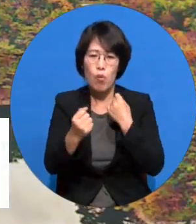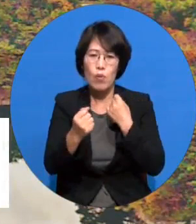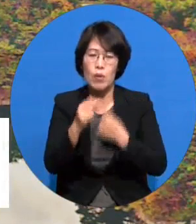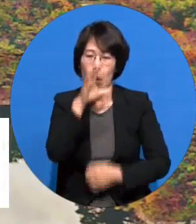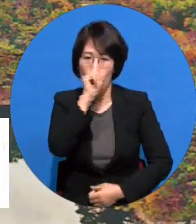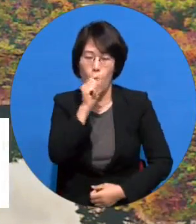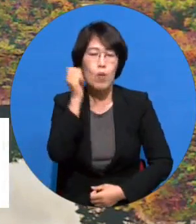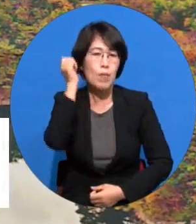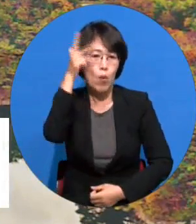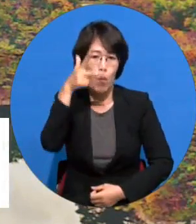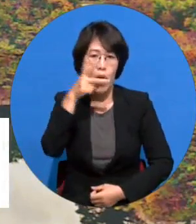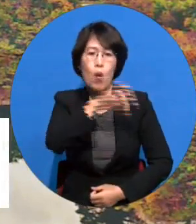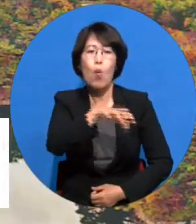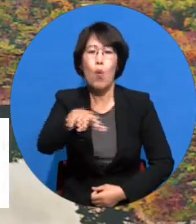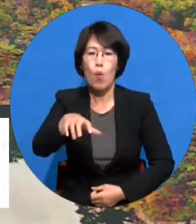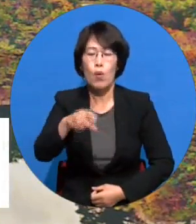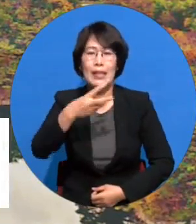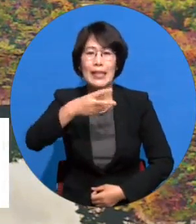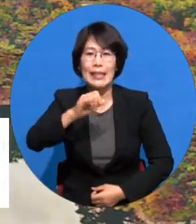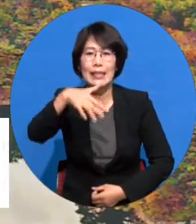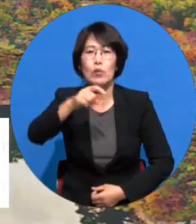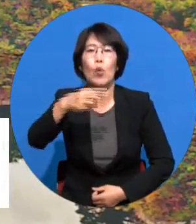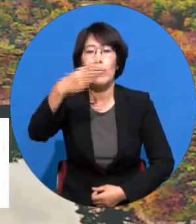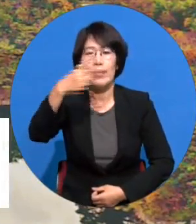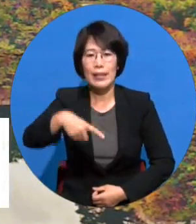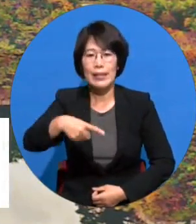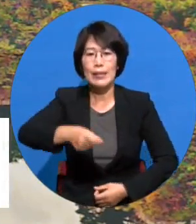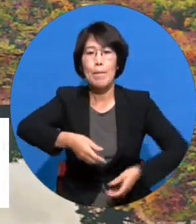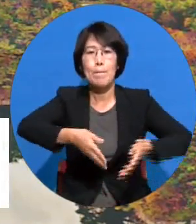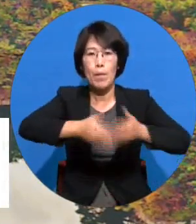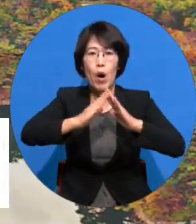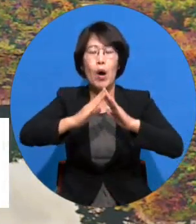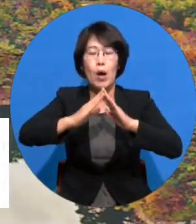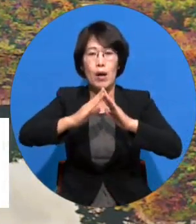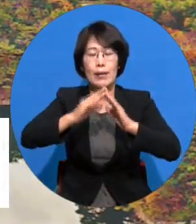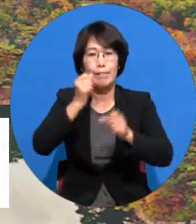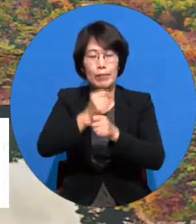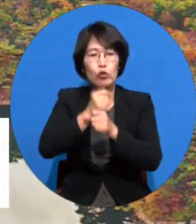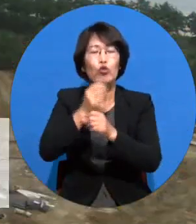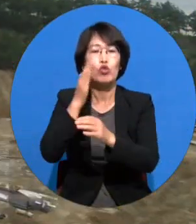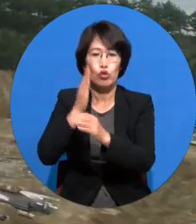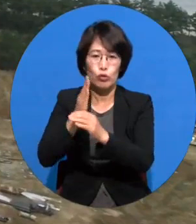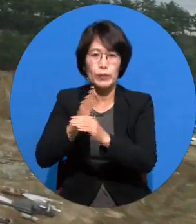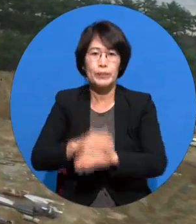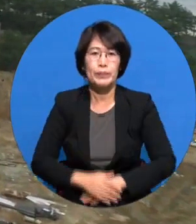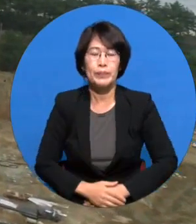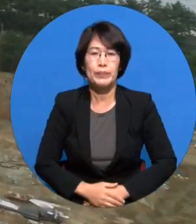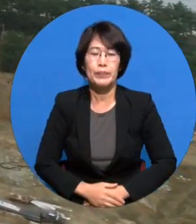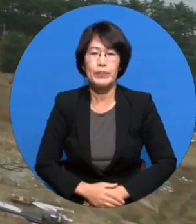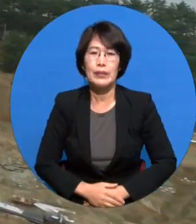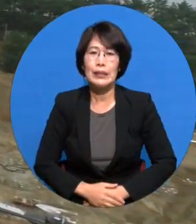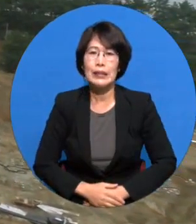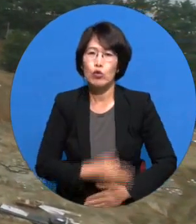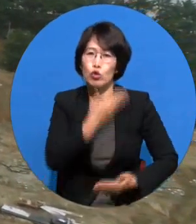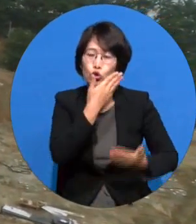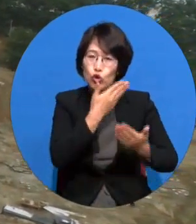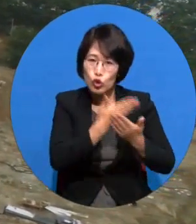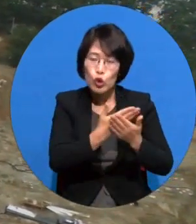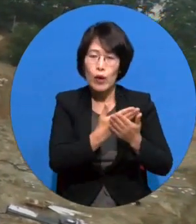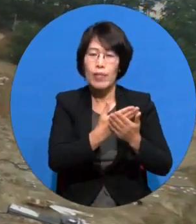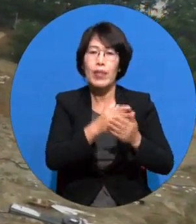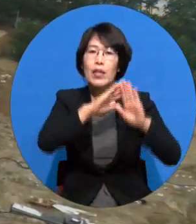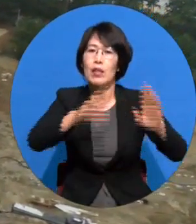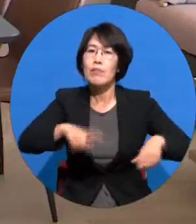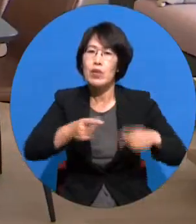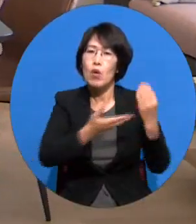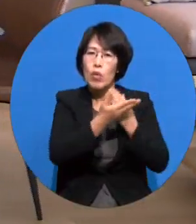고급 숙박 시설 리조트가 대거 이렇게 확충이 되고 있기 때문에 아껴둔 땅 전남의